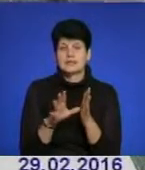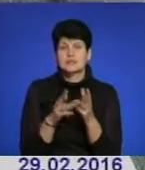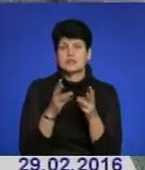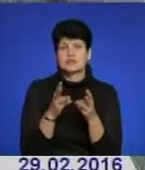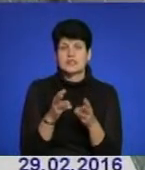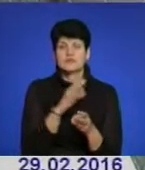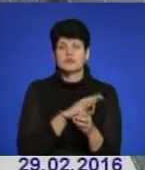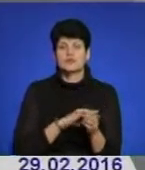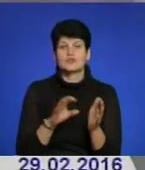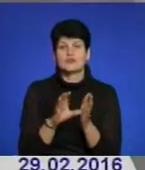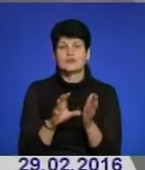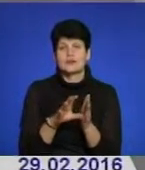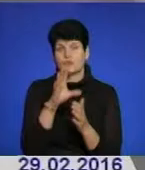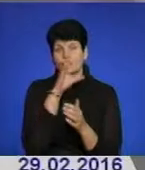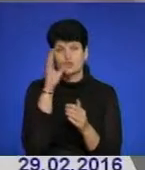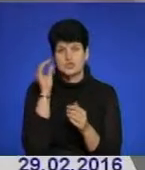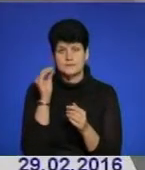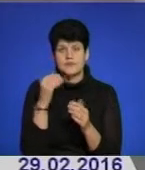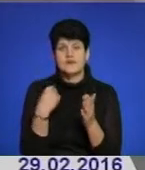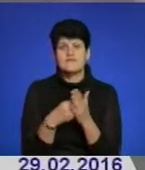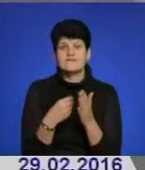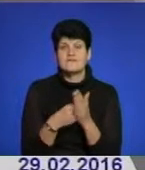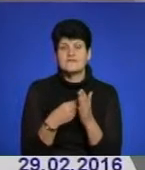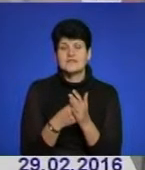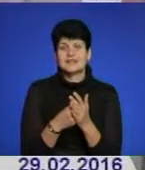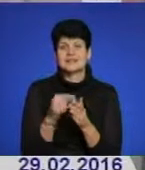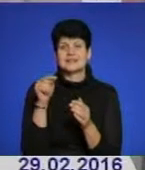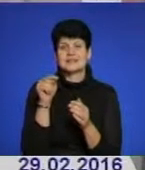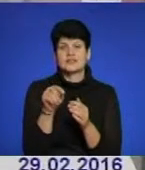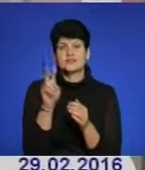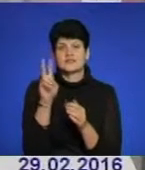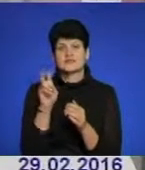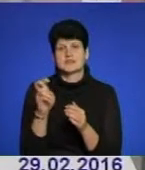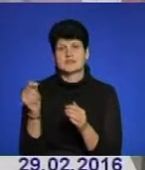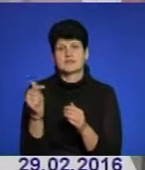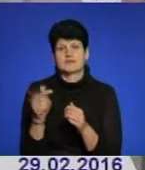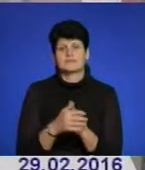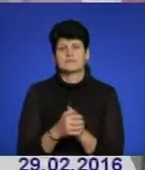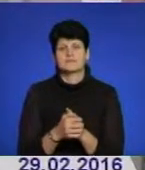використовують електроенергію вночі. Вартість приладу від 1200 гривень.